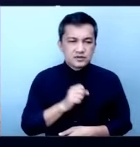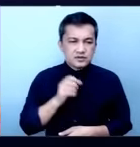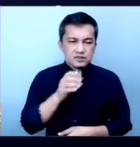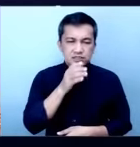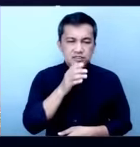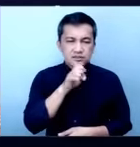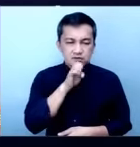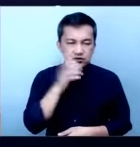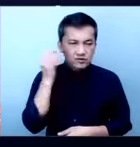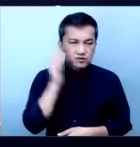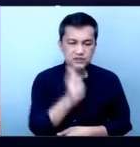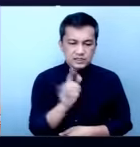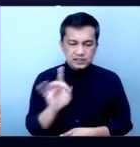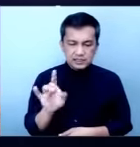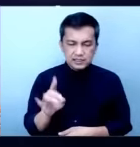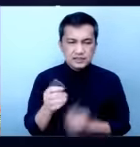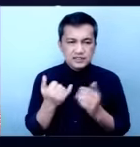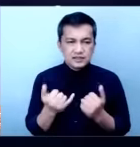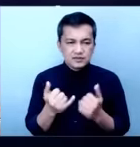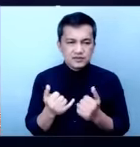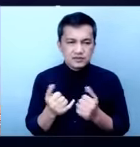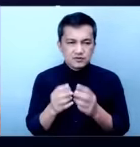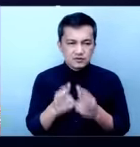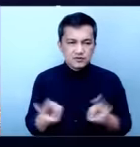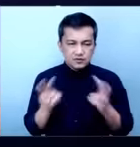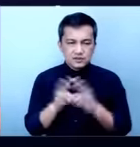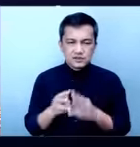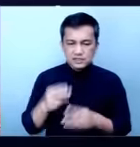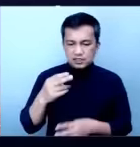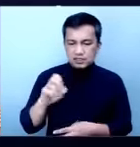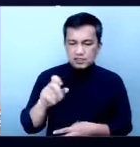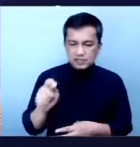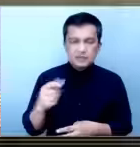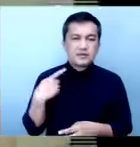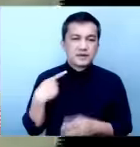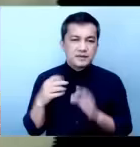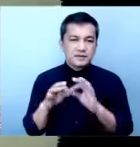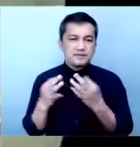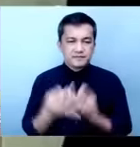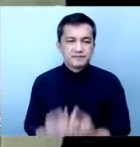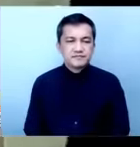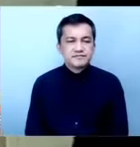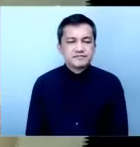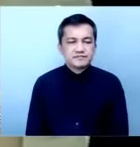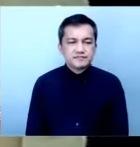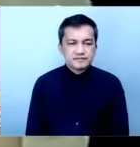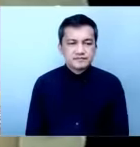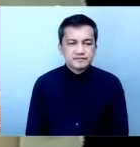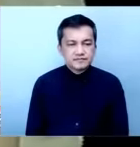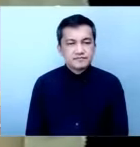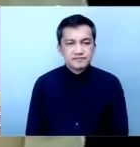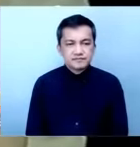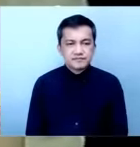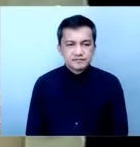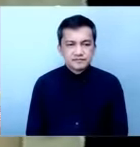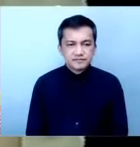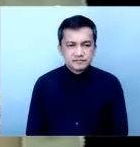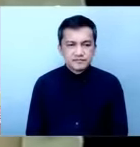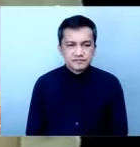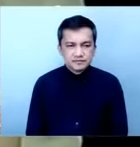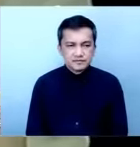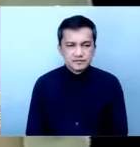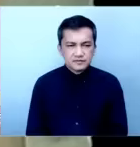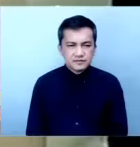2018. Ngayon, deserve na raw ni Heart na magka-pamilya. I'm great as a person and I would be able to